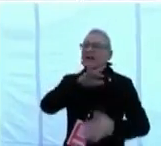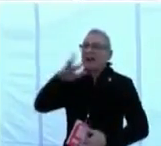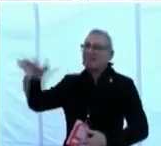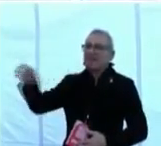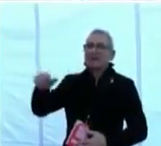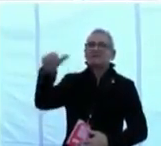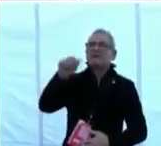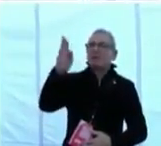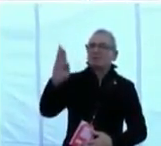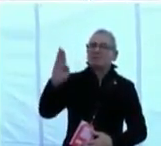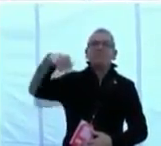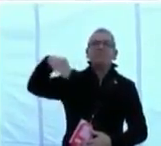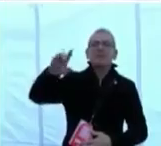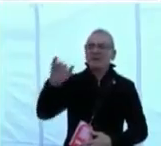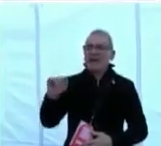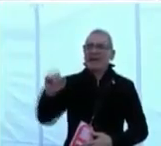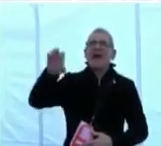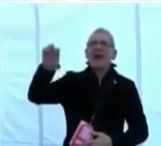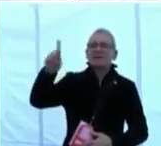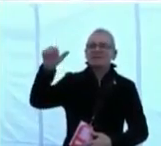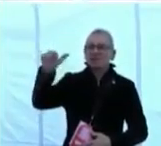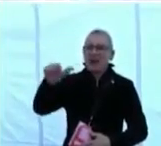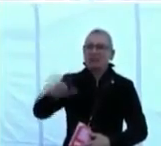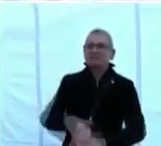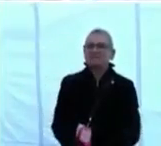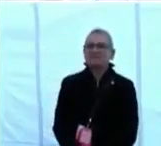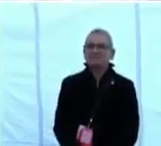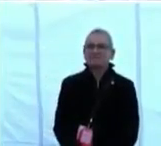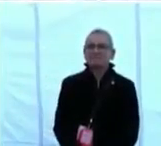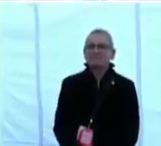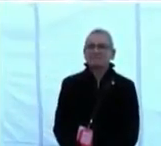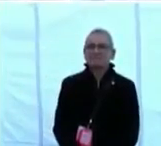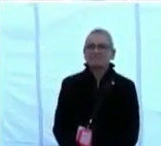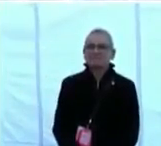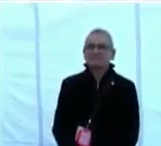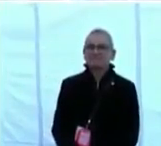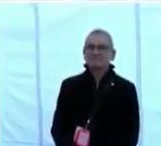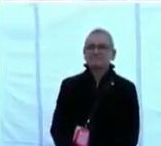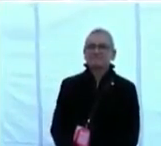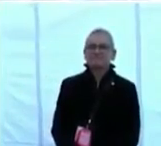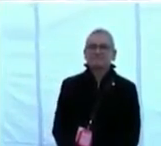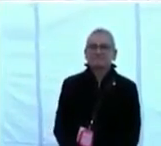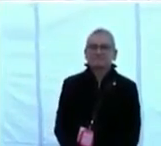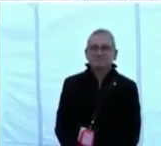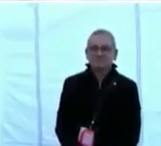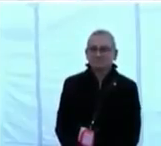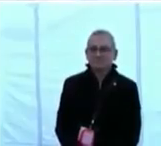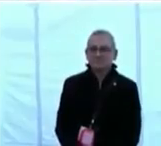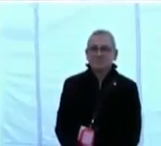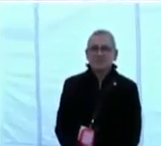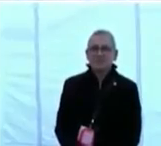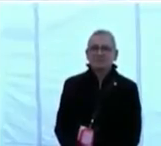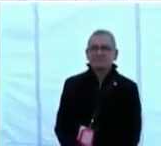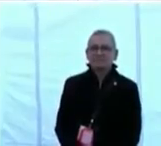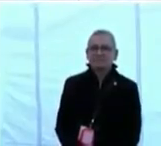che sia ricelebrato il momento del voto, tra l'altro di